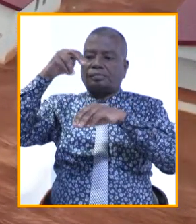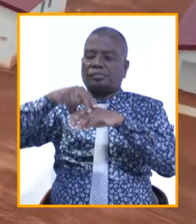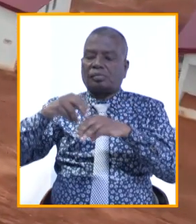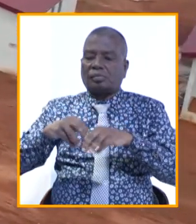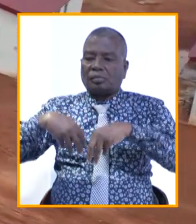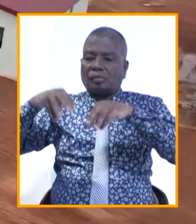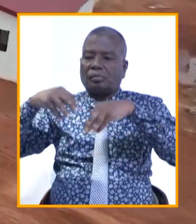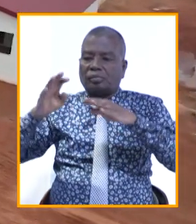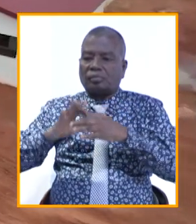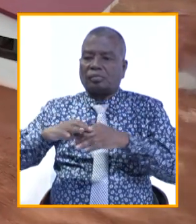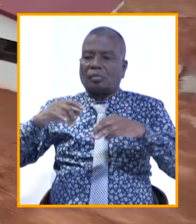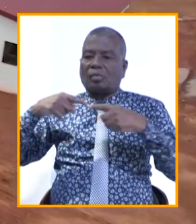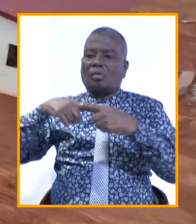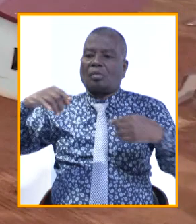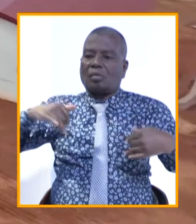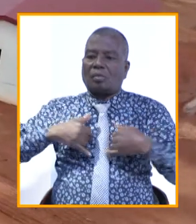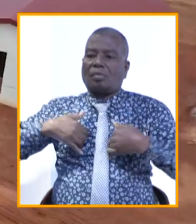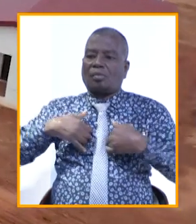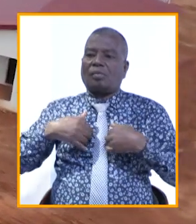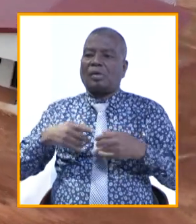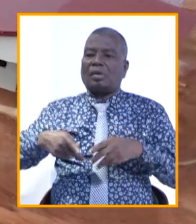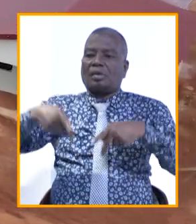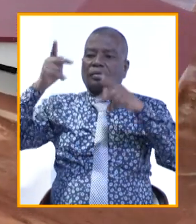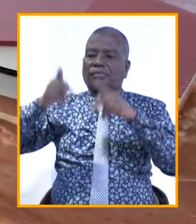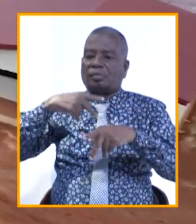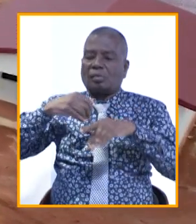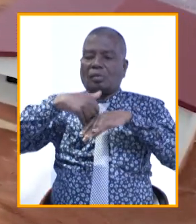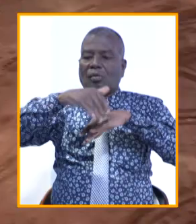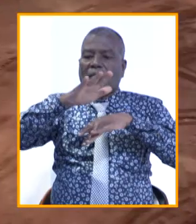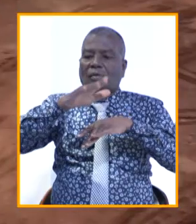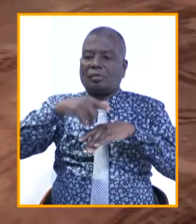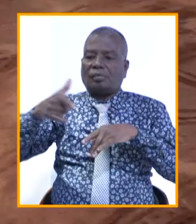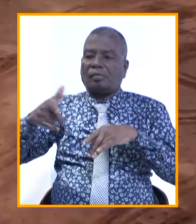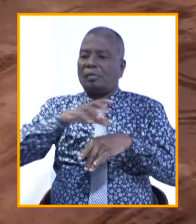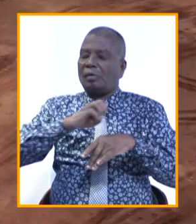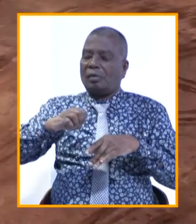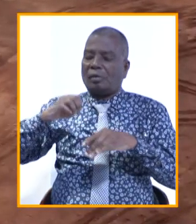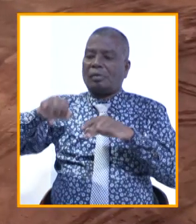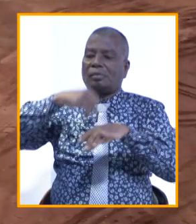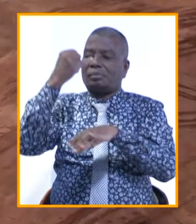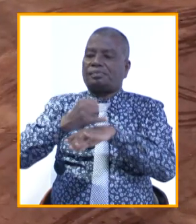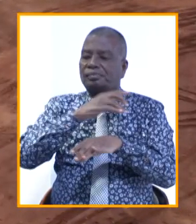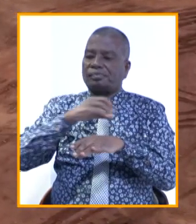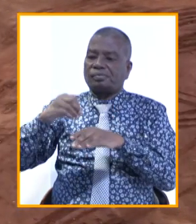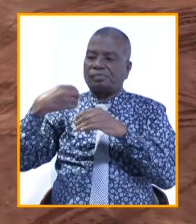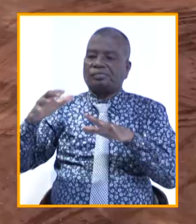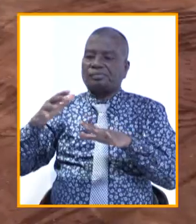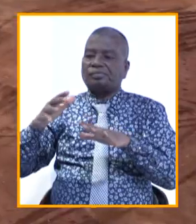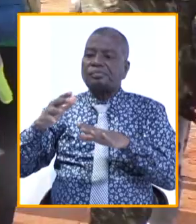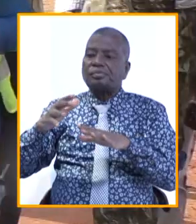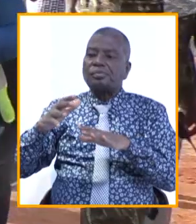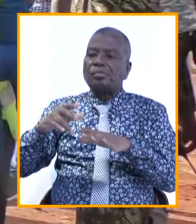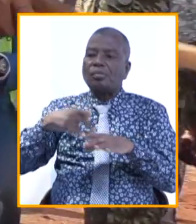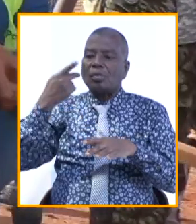l'abattoir. Des personnes ont été affectées par la réalisation du projet. Leur installation est en cours de finition.